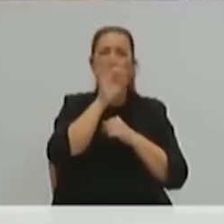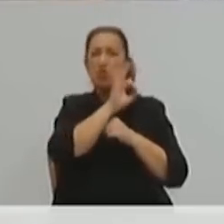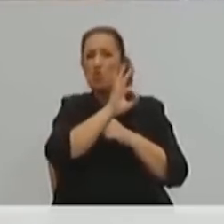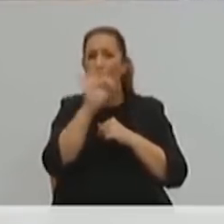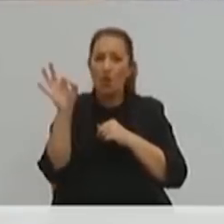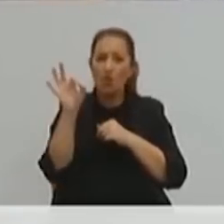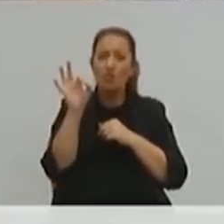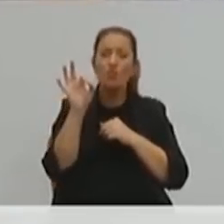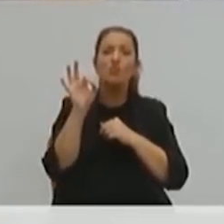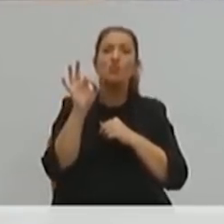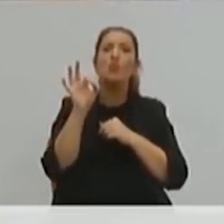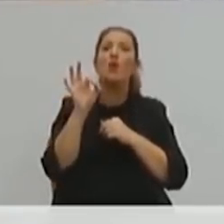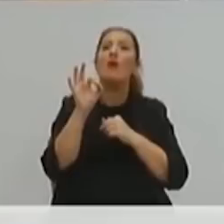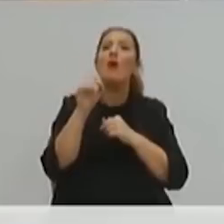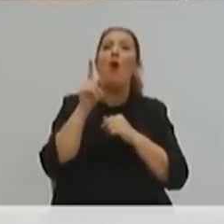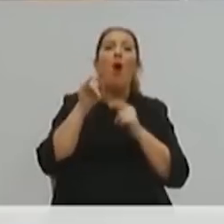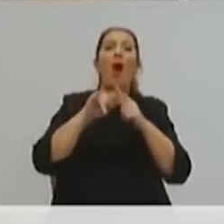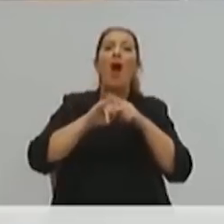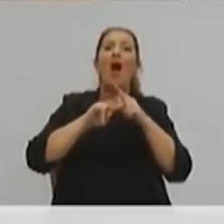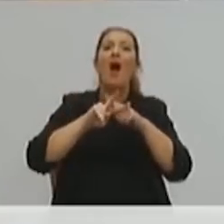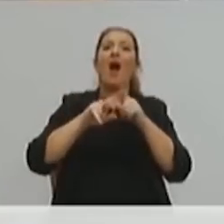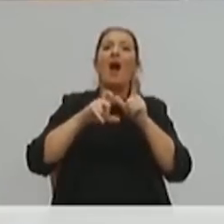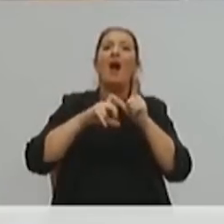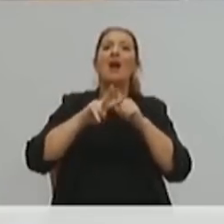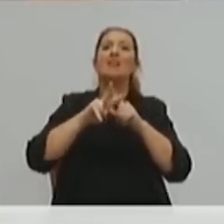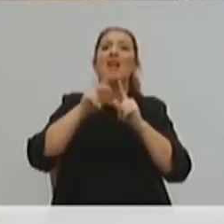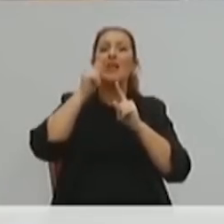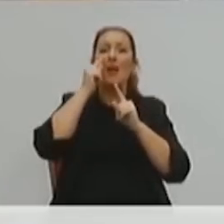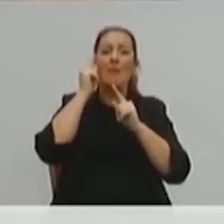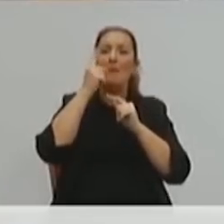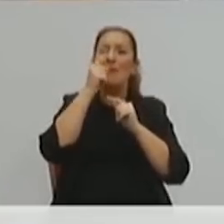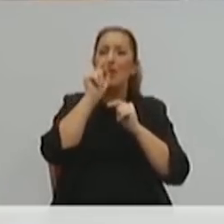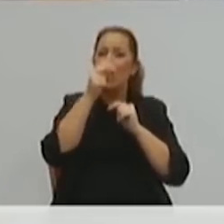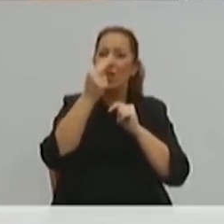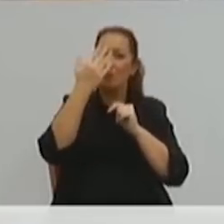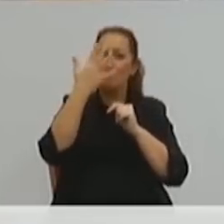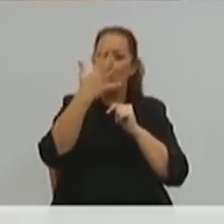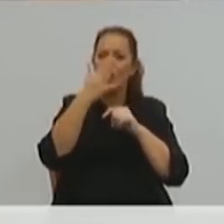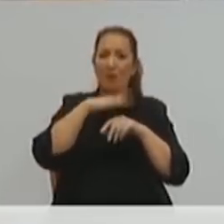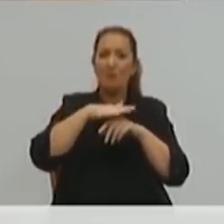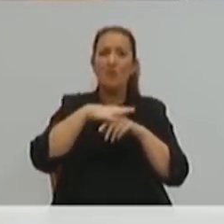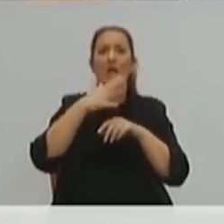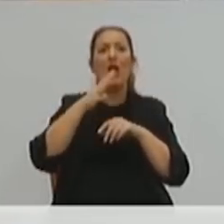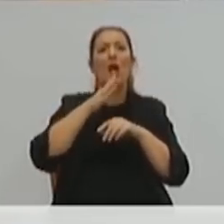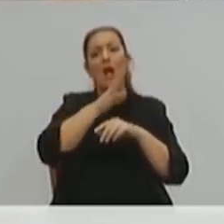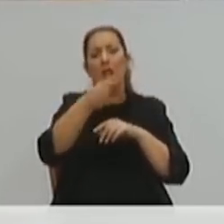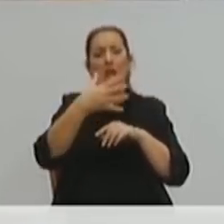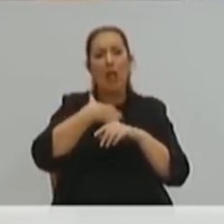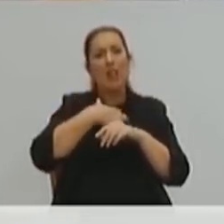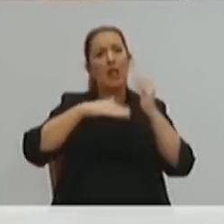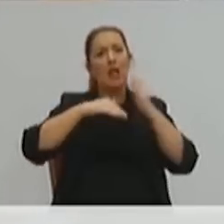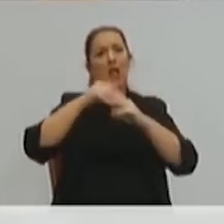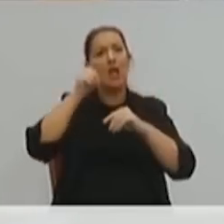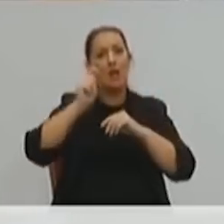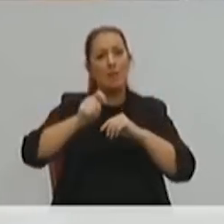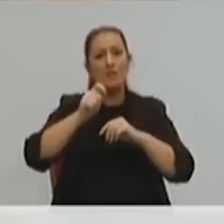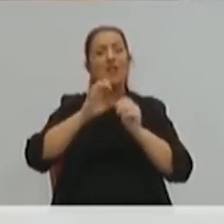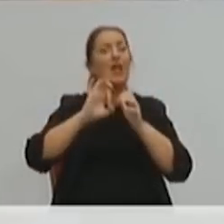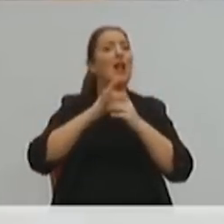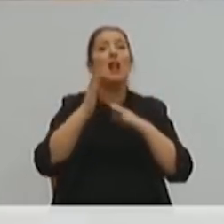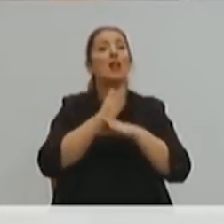emsaldi, Hasan Başkan da 1.75 emsalle yapmak istiyordu. O zaman gidip yapsaydı binasını, niye Büyükşehir'e gelip